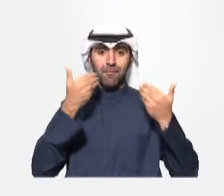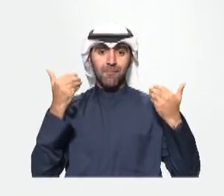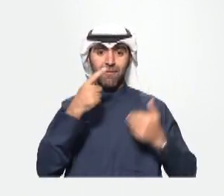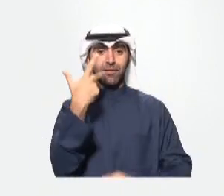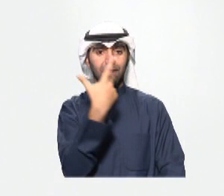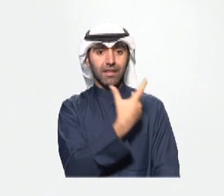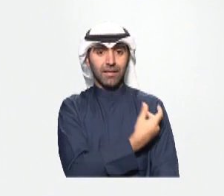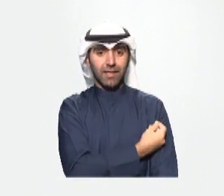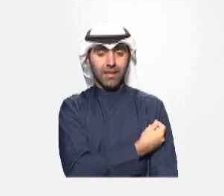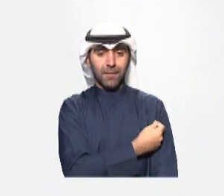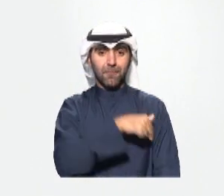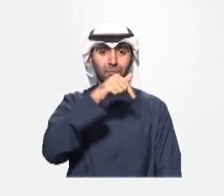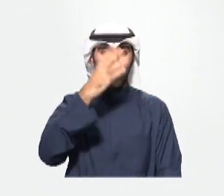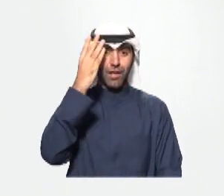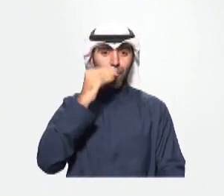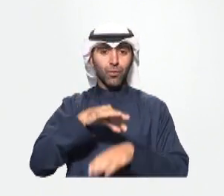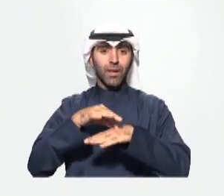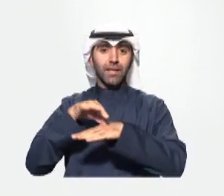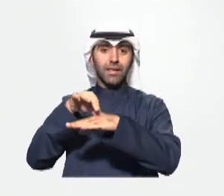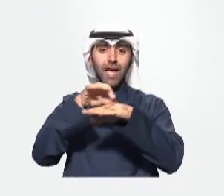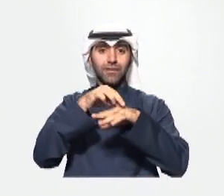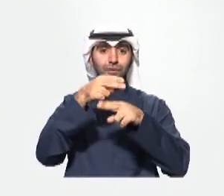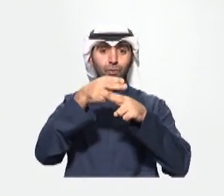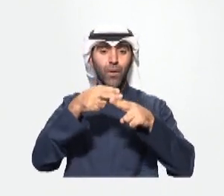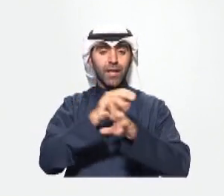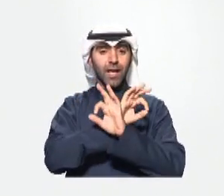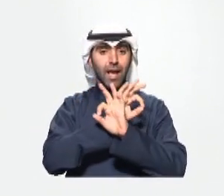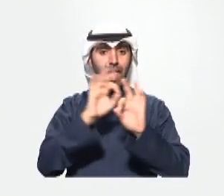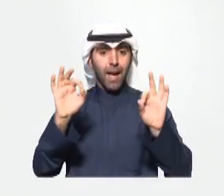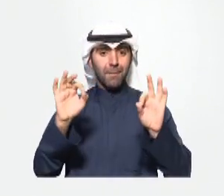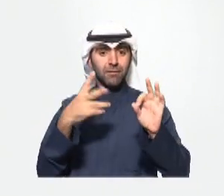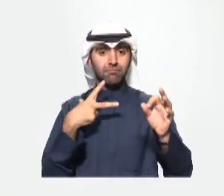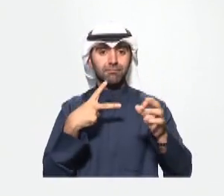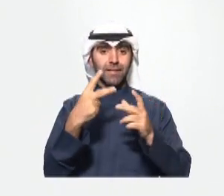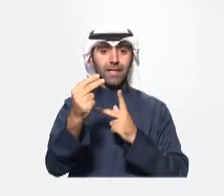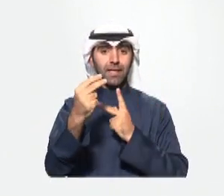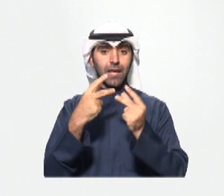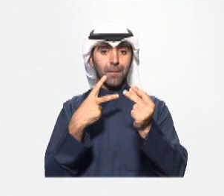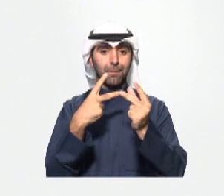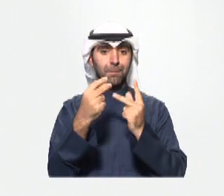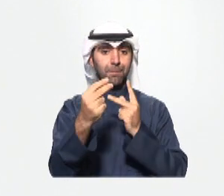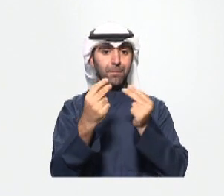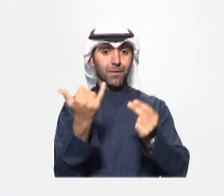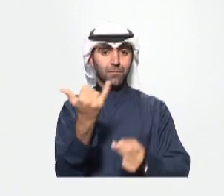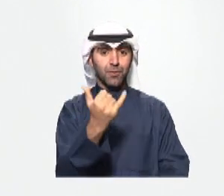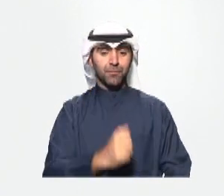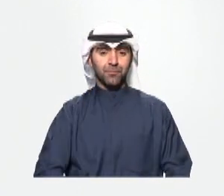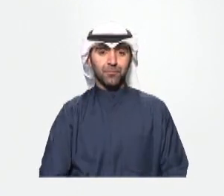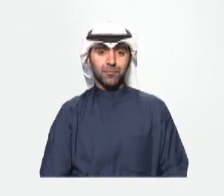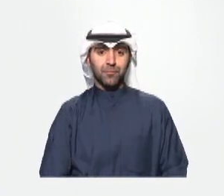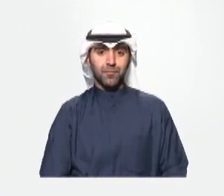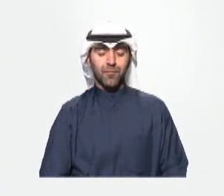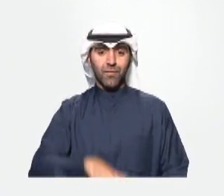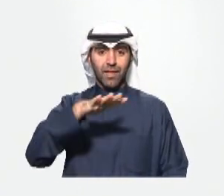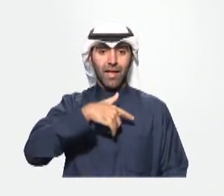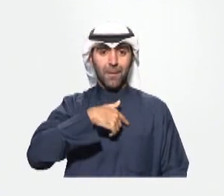من أفراد المجتمع الواحد في أي مجتمع كان. وما قبل الوصول إلى المناعة المجتمعية